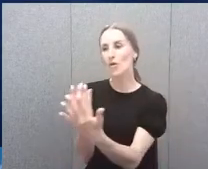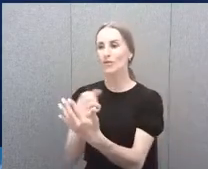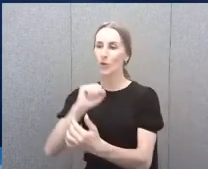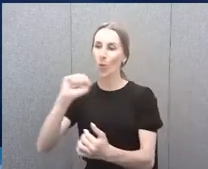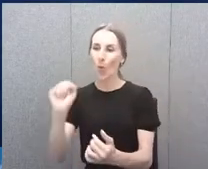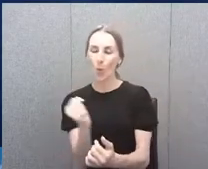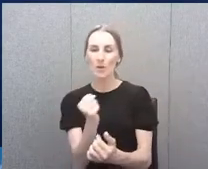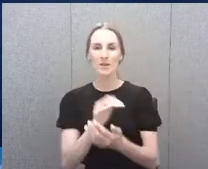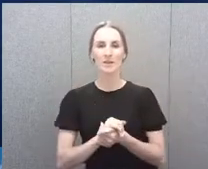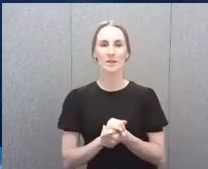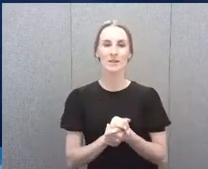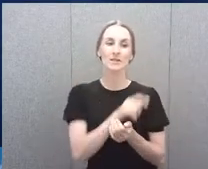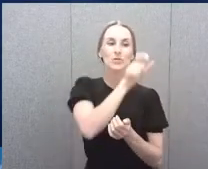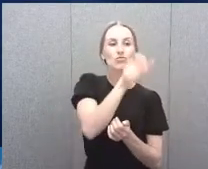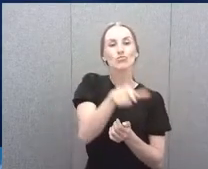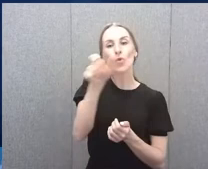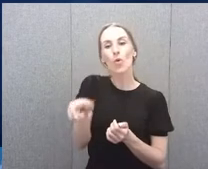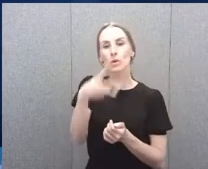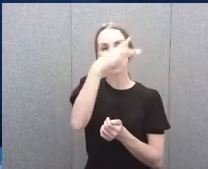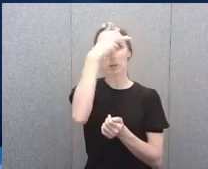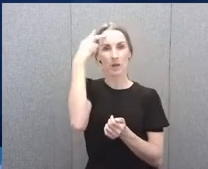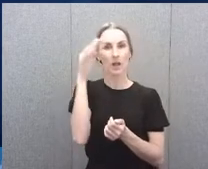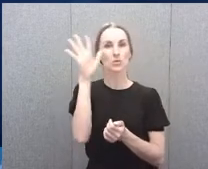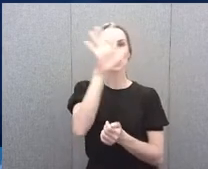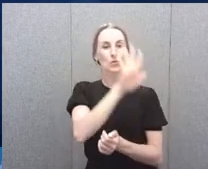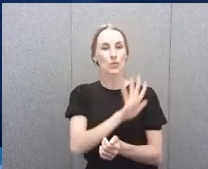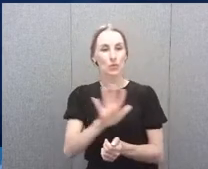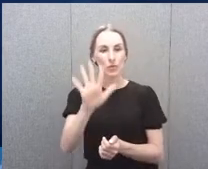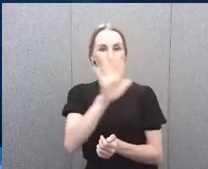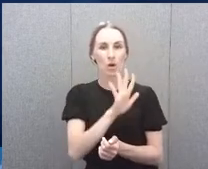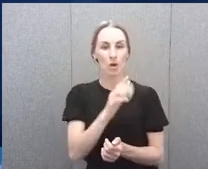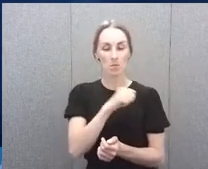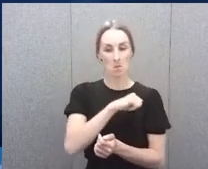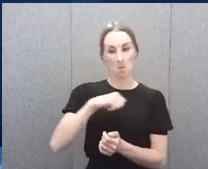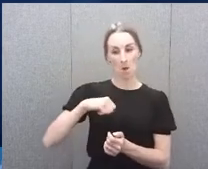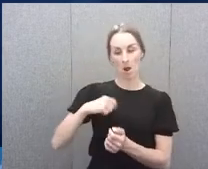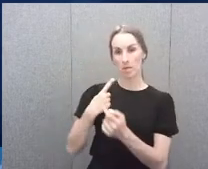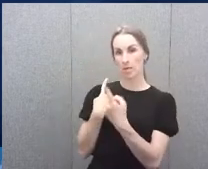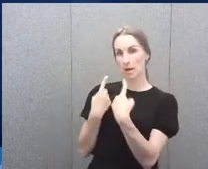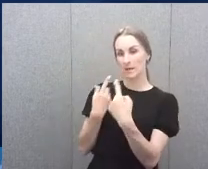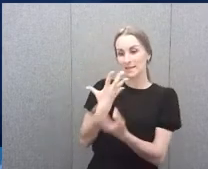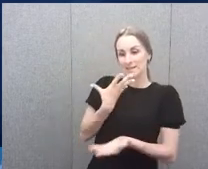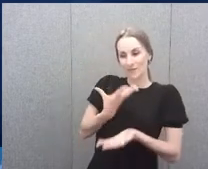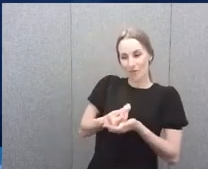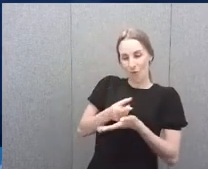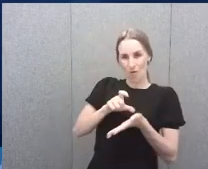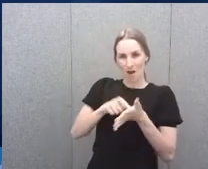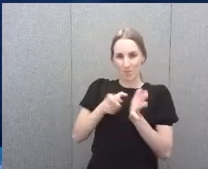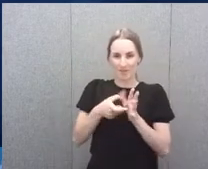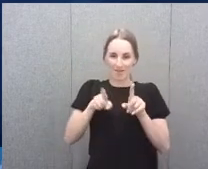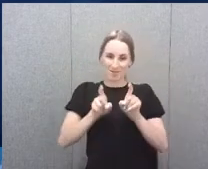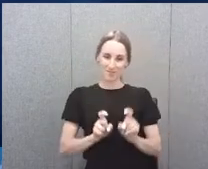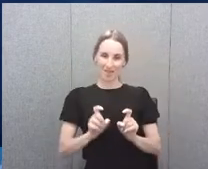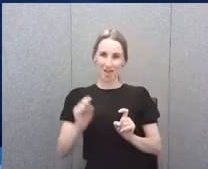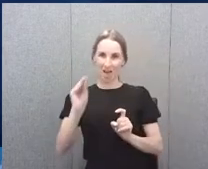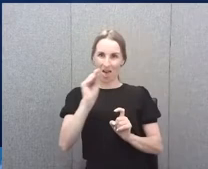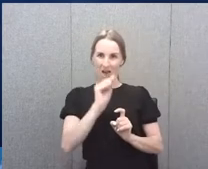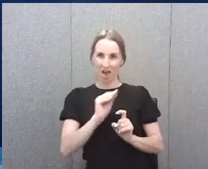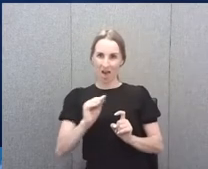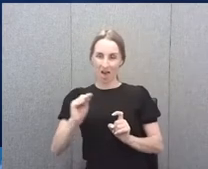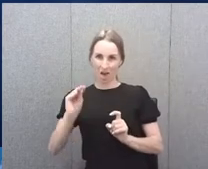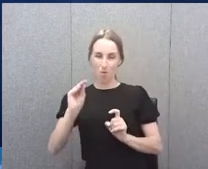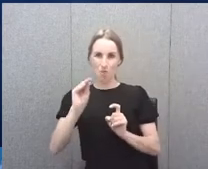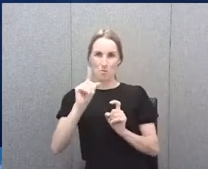Приятно видеть своих коллег и других людей из Литвы. Я сейчас к вам обращаюсь из